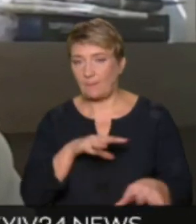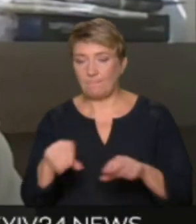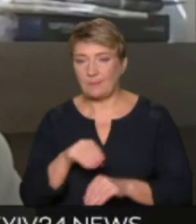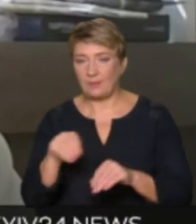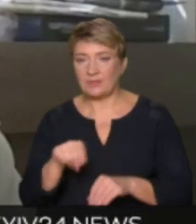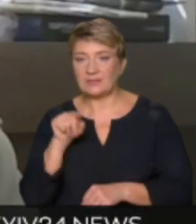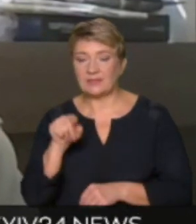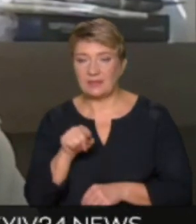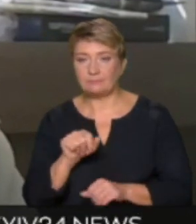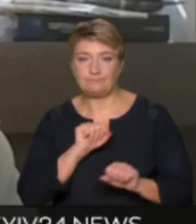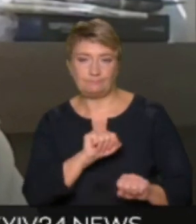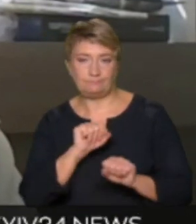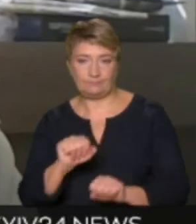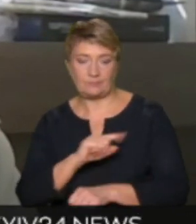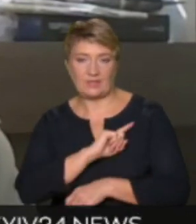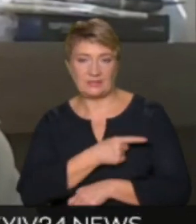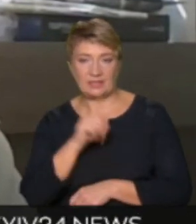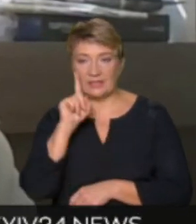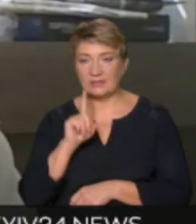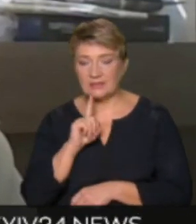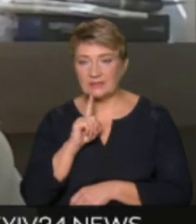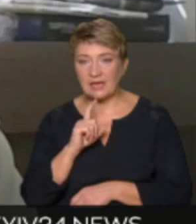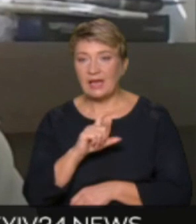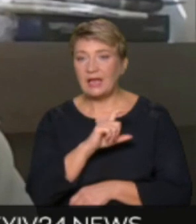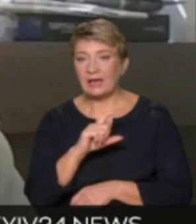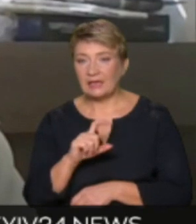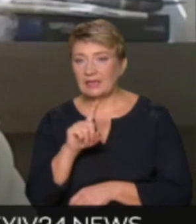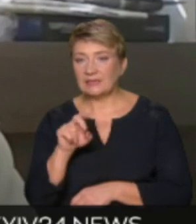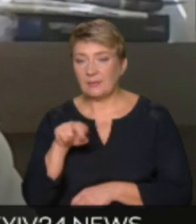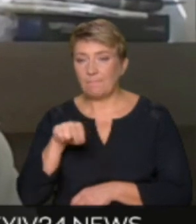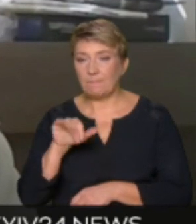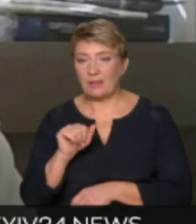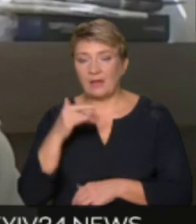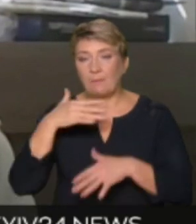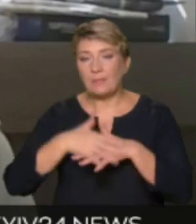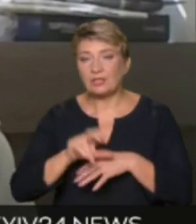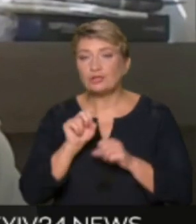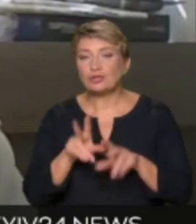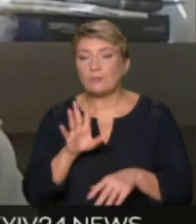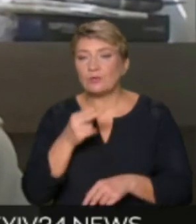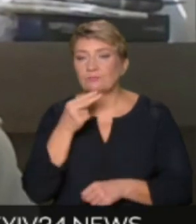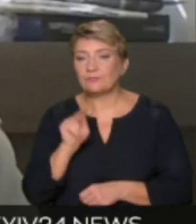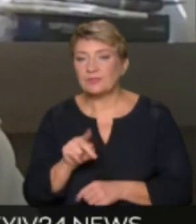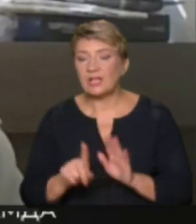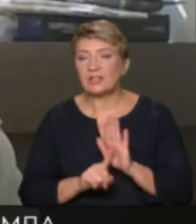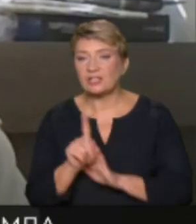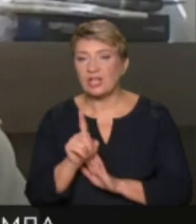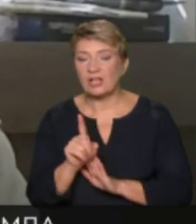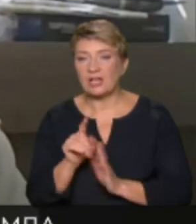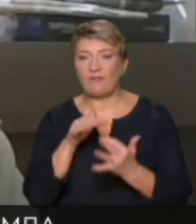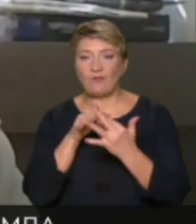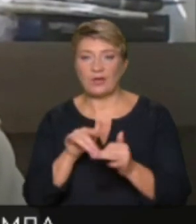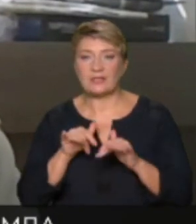большие силы, и Хизбалла понимает, чем чревато сейчас начало военных действий. Уже